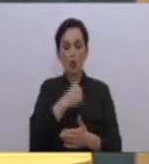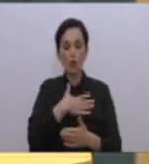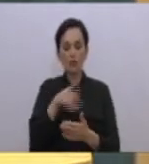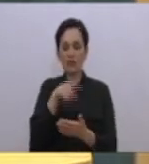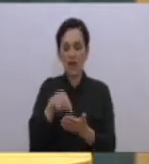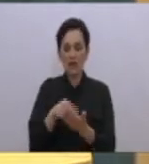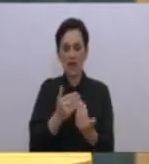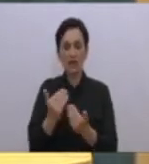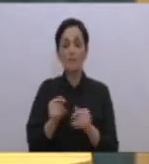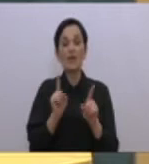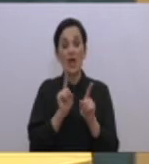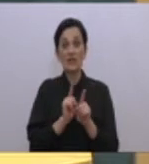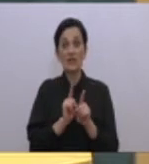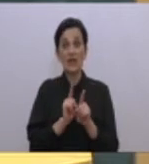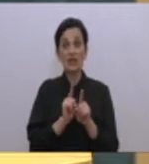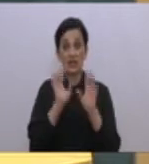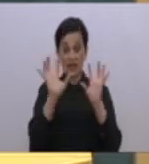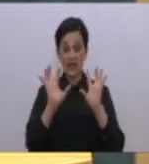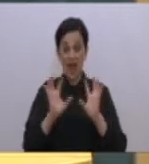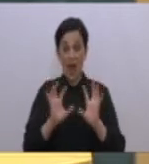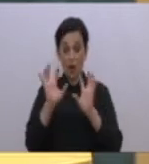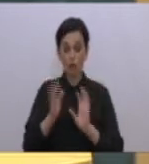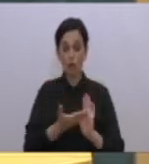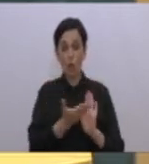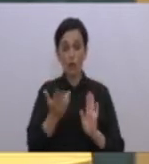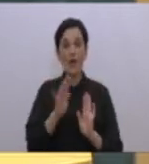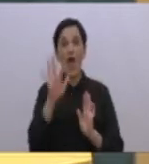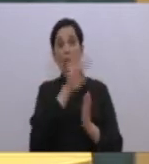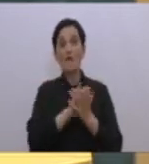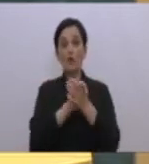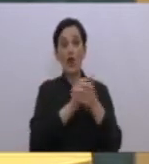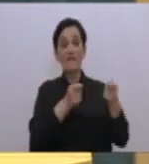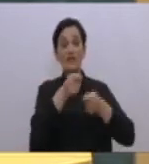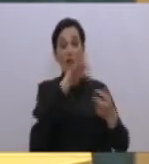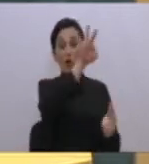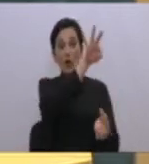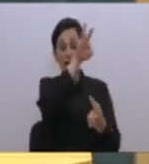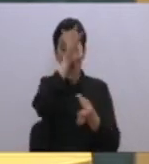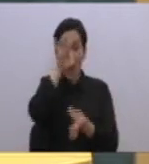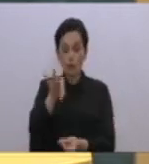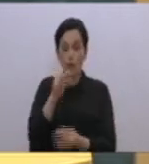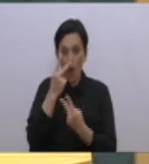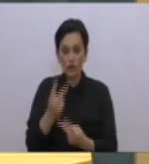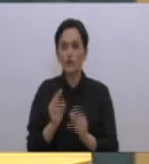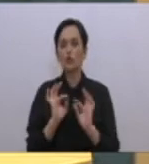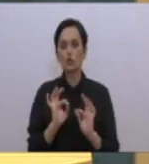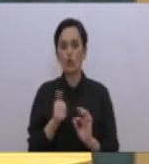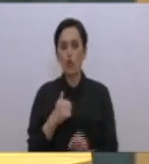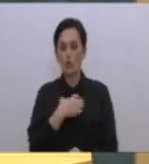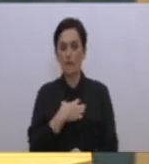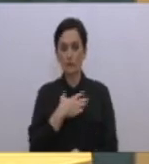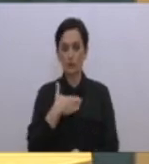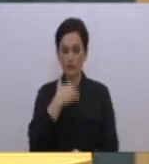საკითხებს. Ასეთი კანონები და ევროკავშირის რეგულაციების გადმოტანა აჩვენებს სწორედ, თუ რამდენად მნიშვნელოვანი არის